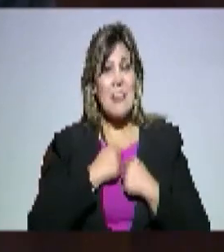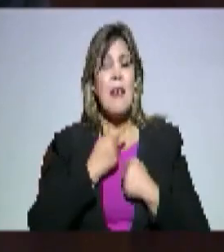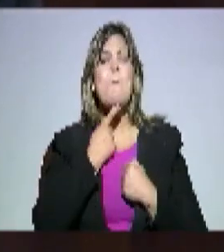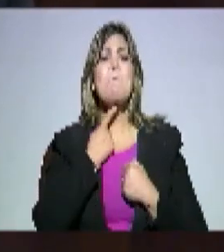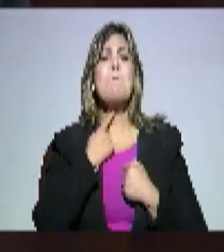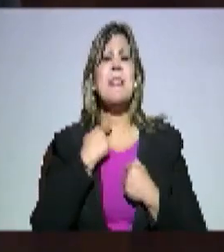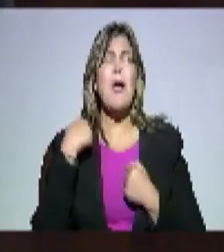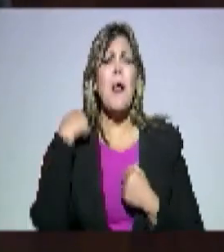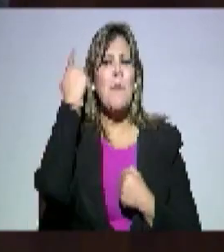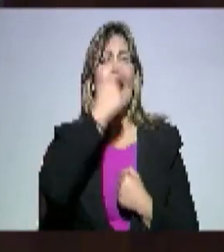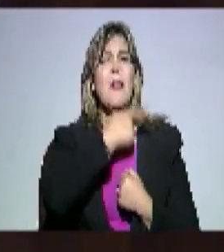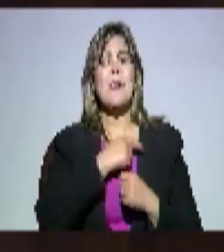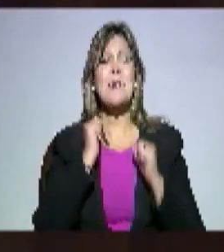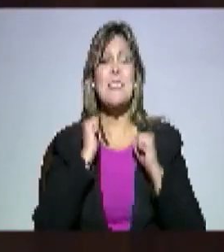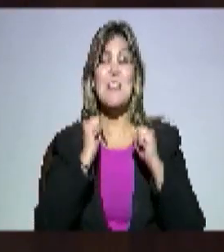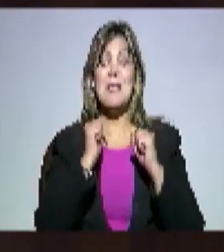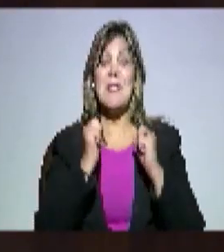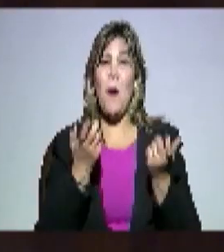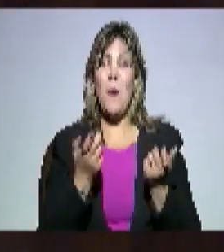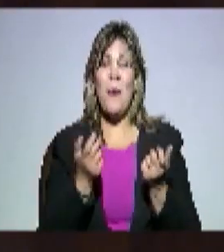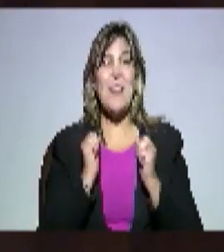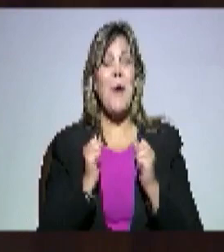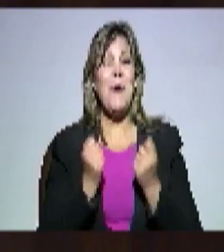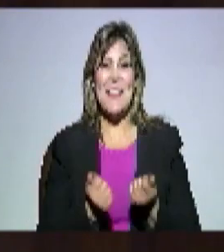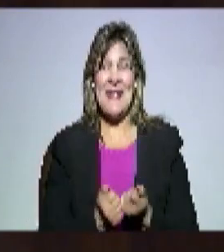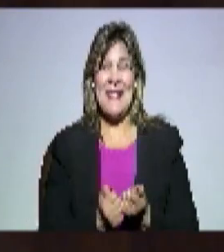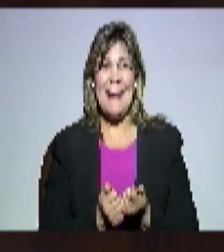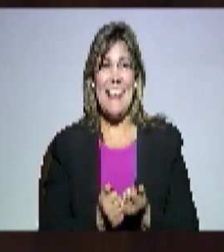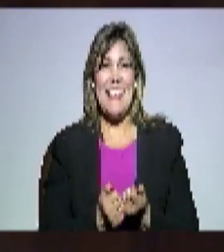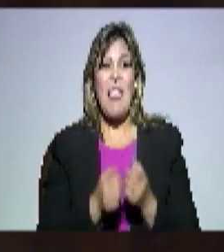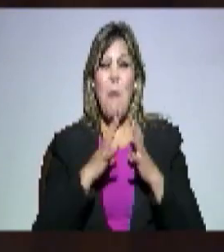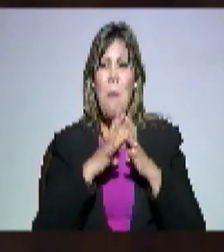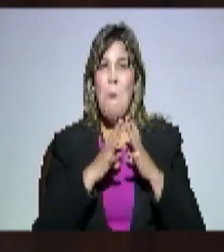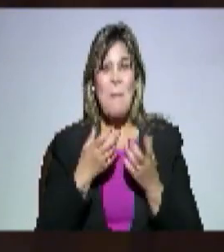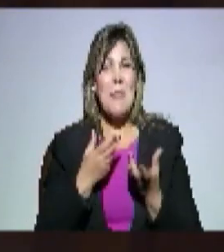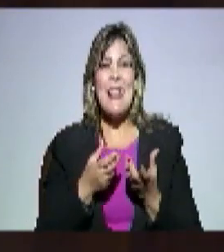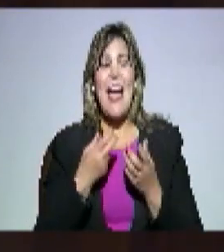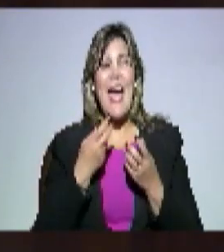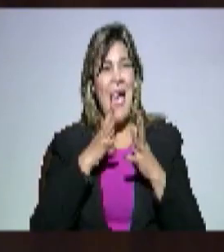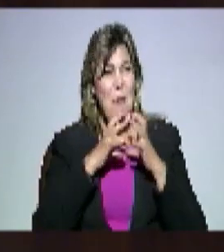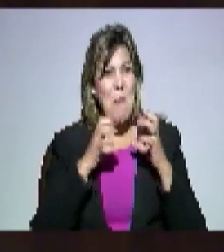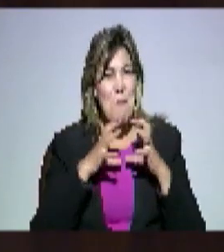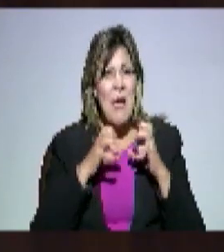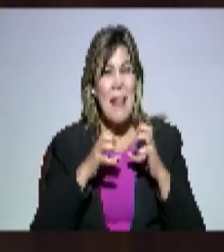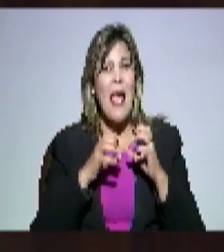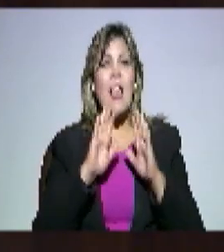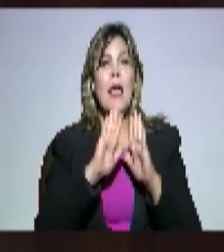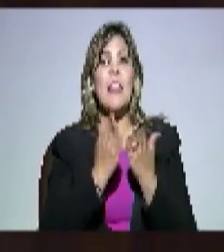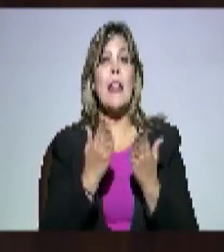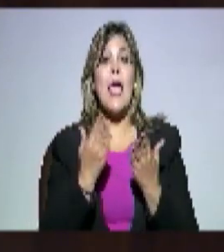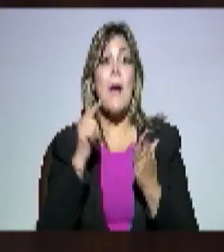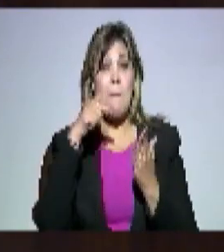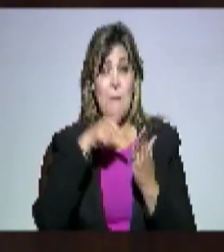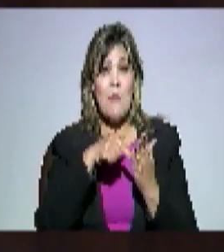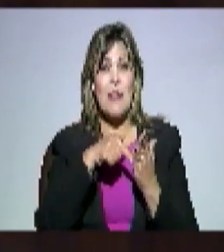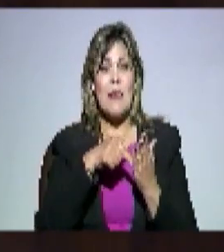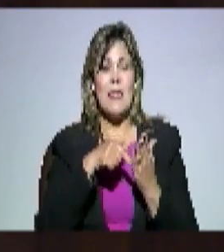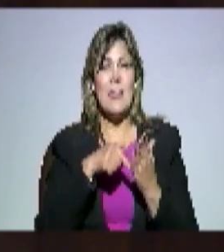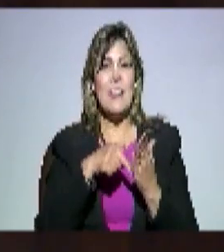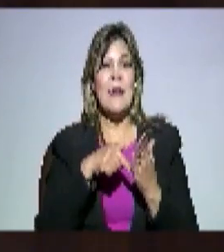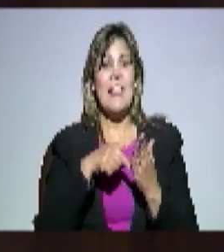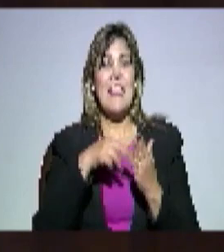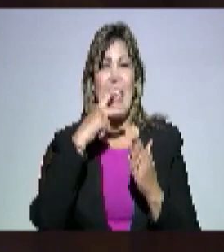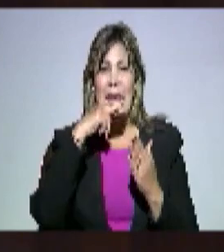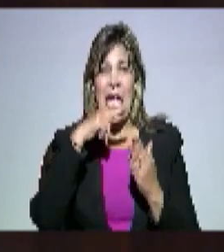القديسين جدا تعشق القديسين والمنهج ده منهج كتابي الكنيسه ما اخترعته هوش ده منهج